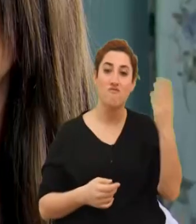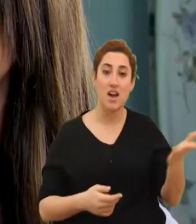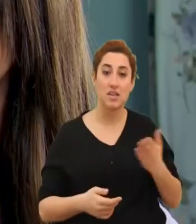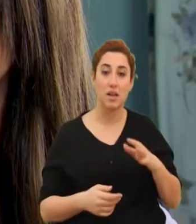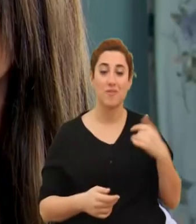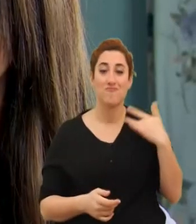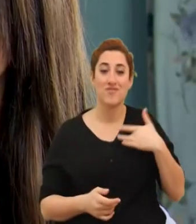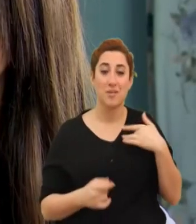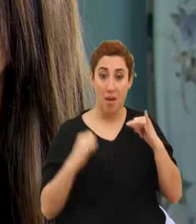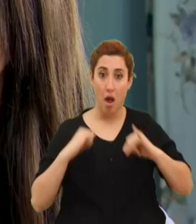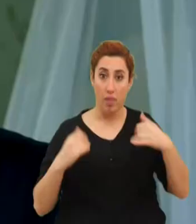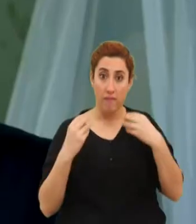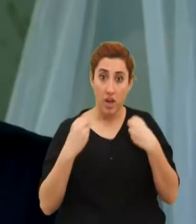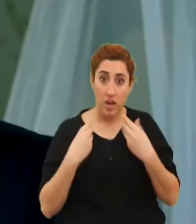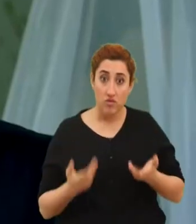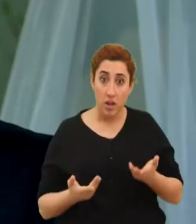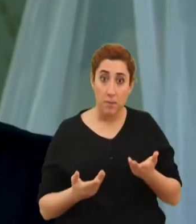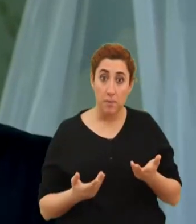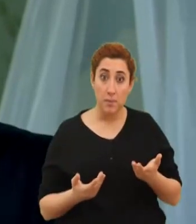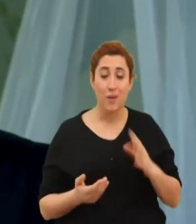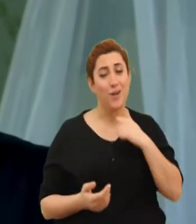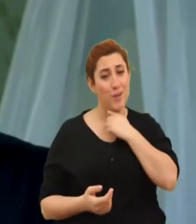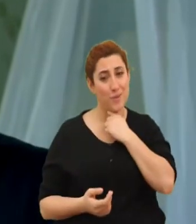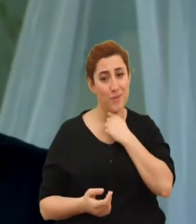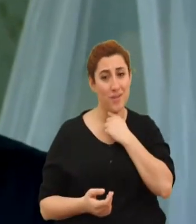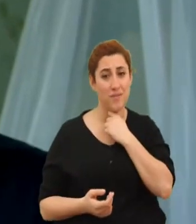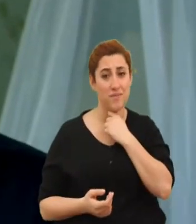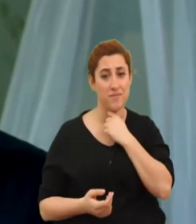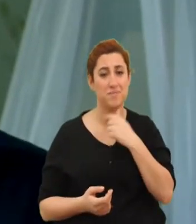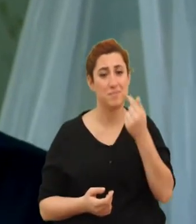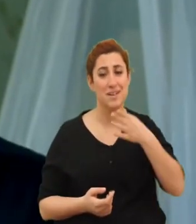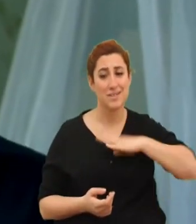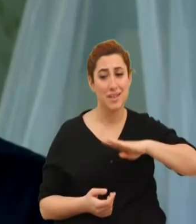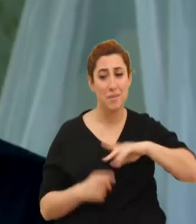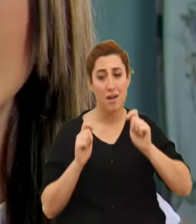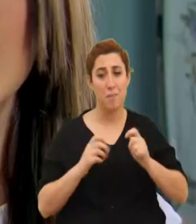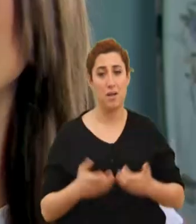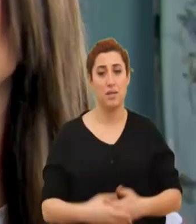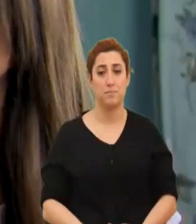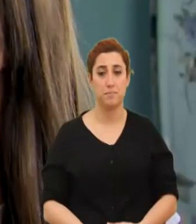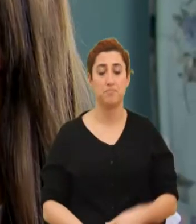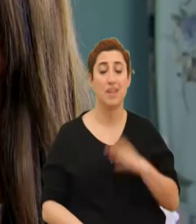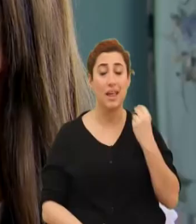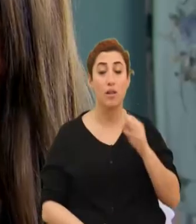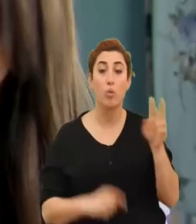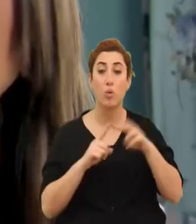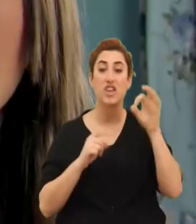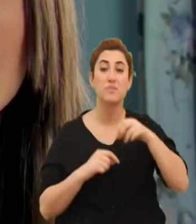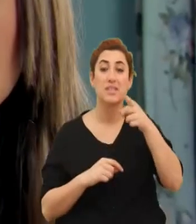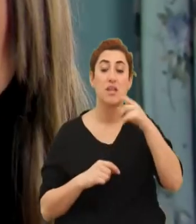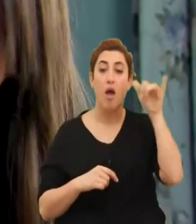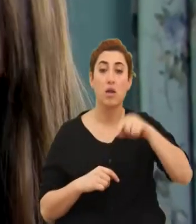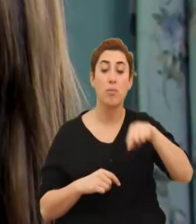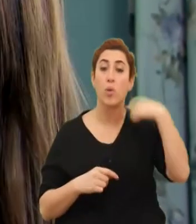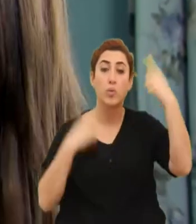Vicdanen biz rahat olabilir miyiz? Ha? Ne olur? biraz sabredelim ya. Ya iyi de Nurhan, şimdi